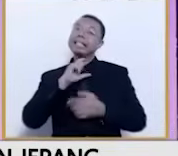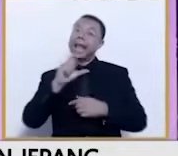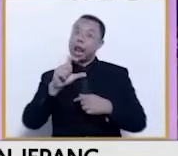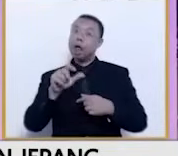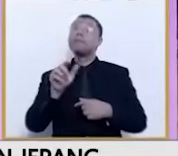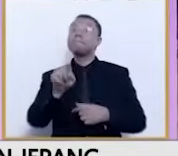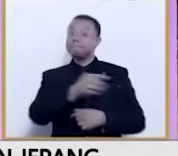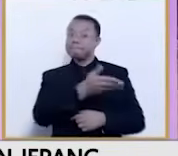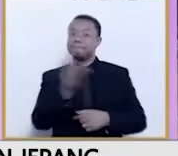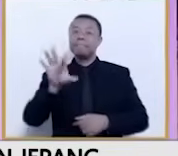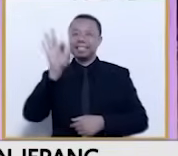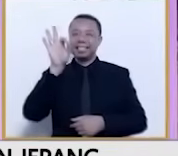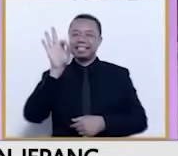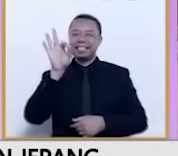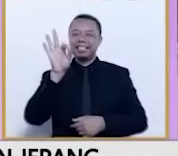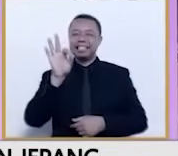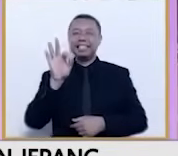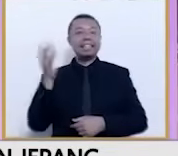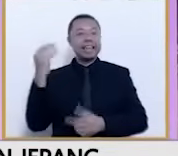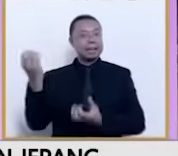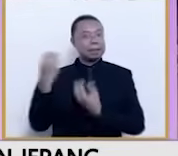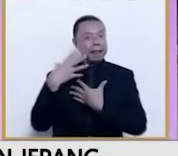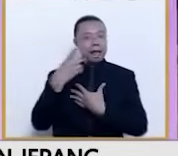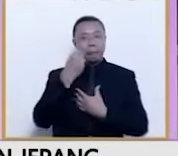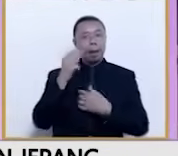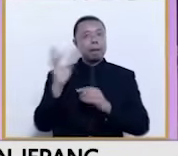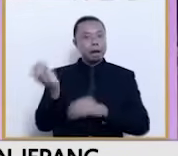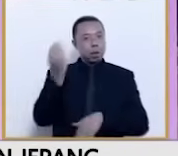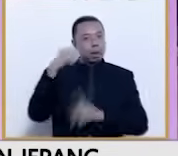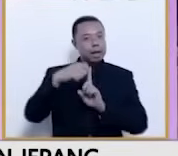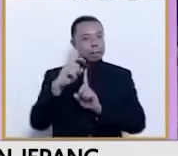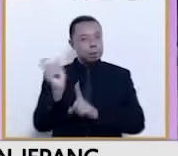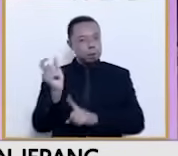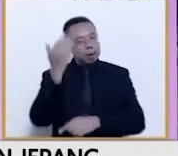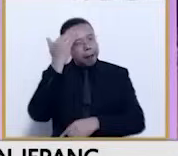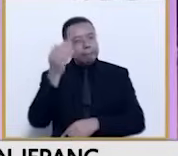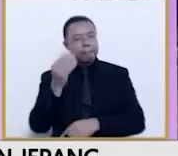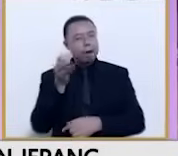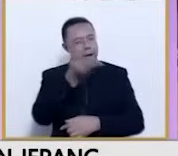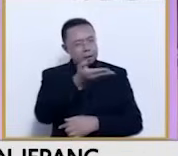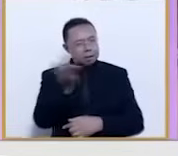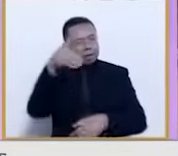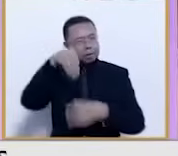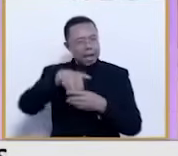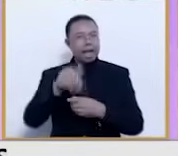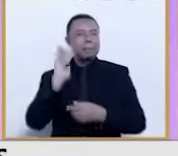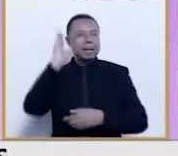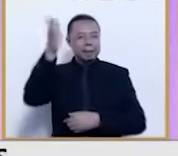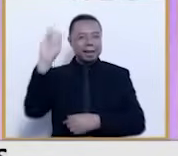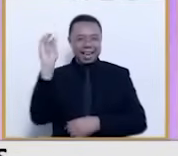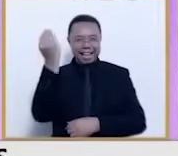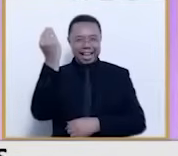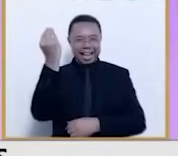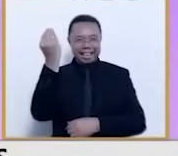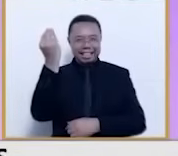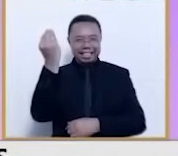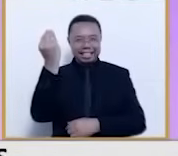paslon pilihan kita. Mengutip apa yang disampaikan oleh Pak Wahyu, karena suara Anda masa depan